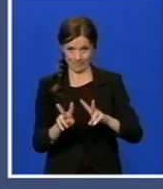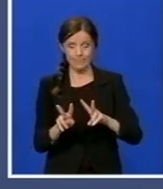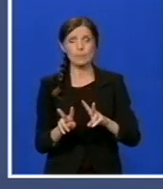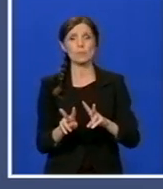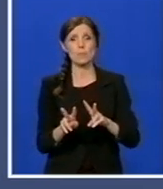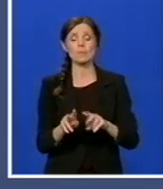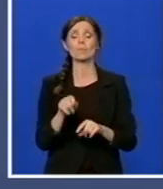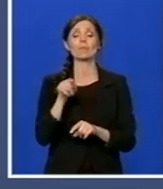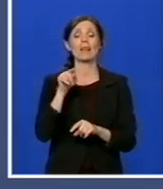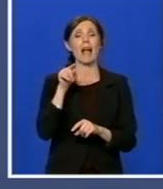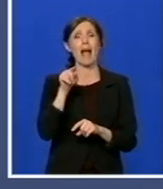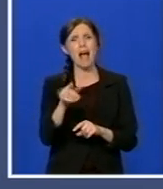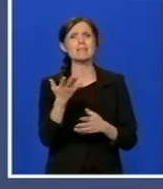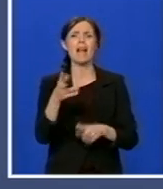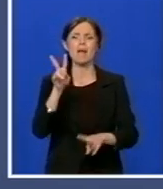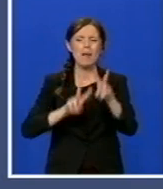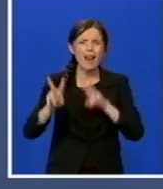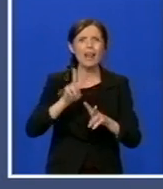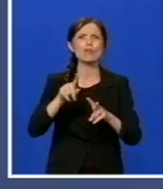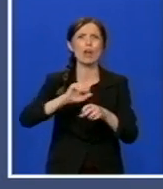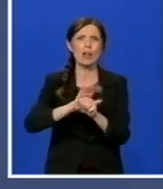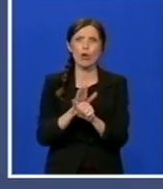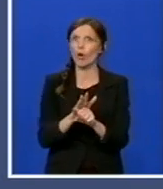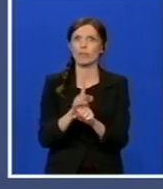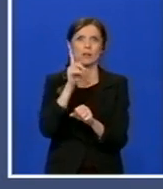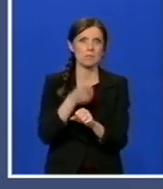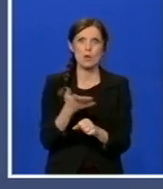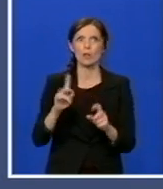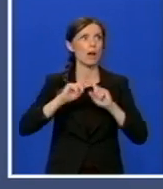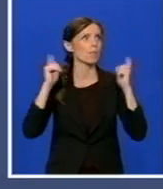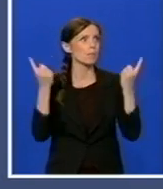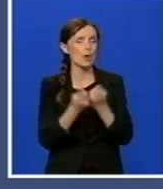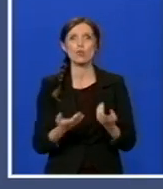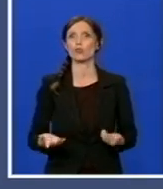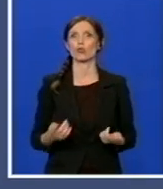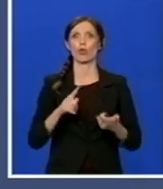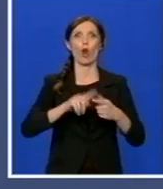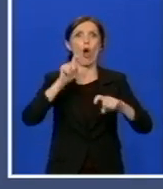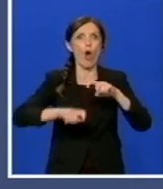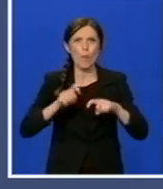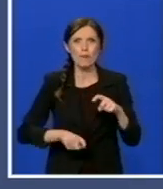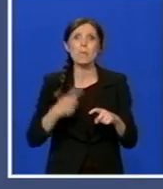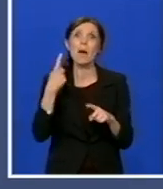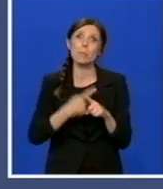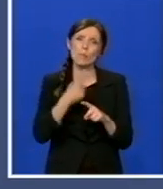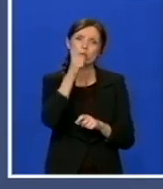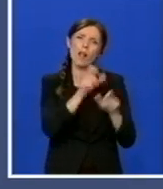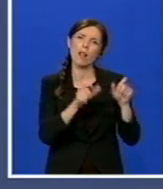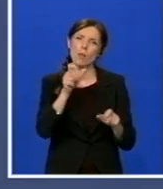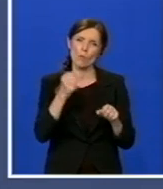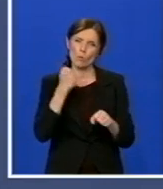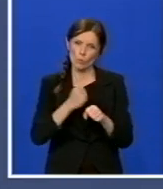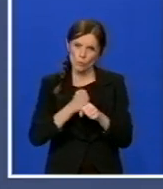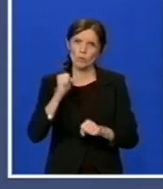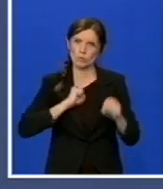angažman ne samo prostora, opreme, nego i ogroman angažman ljudstva.